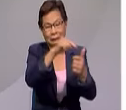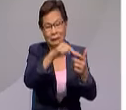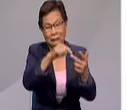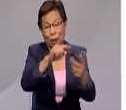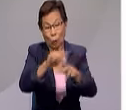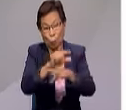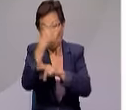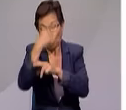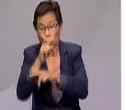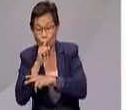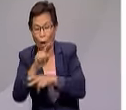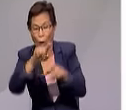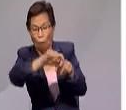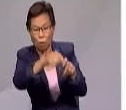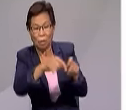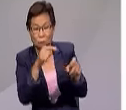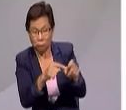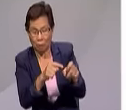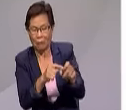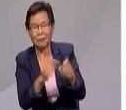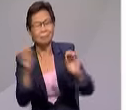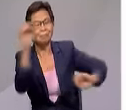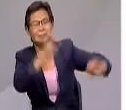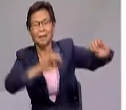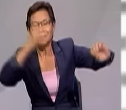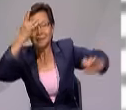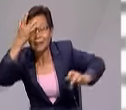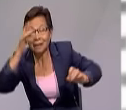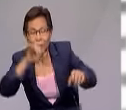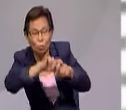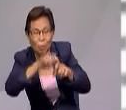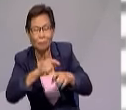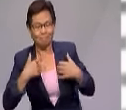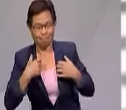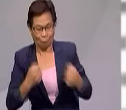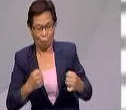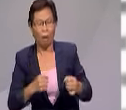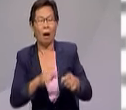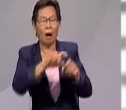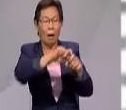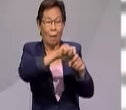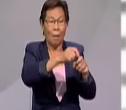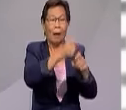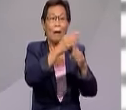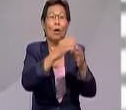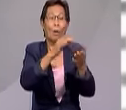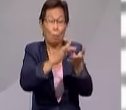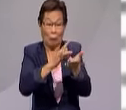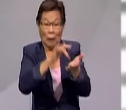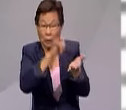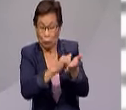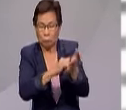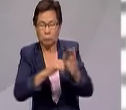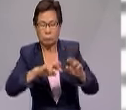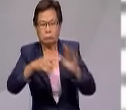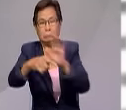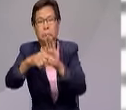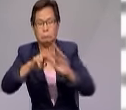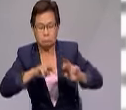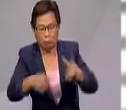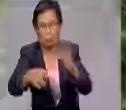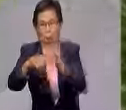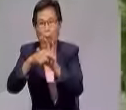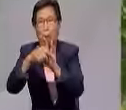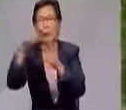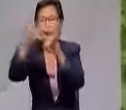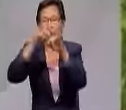digunakan untuk memastikan udang tersebut bebas dari penyakit. Namun, antibiotik berkenaan boleh memberi kesan negatif kepada tubuh